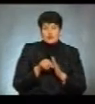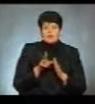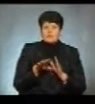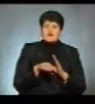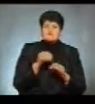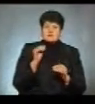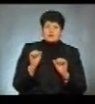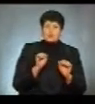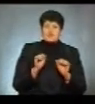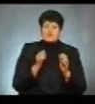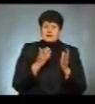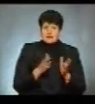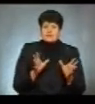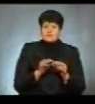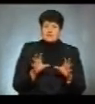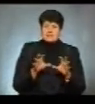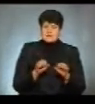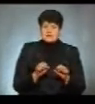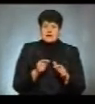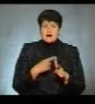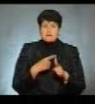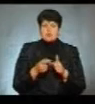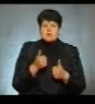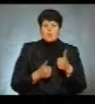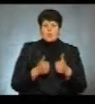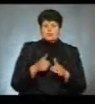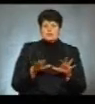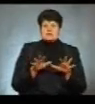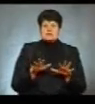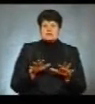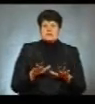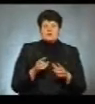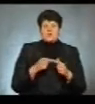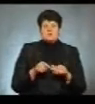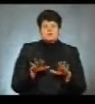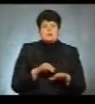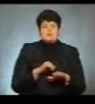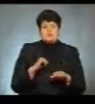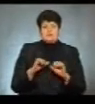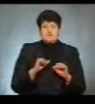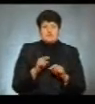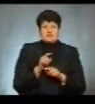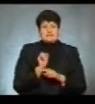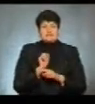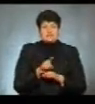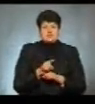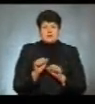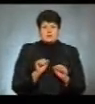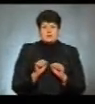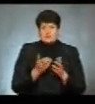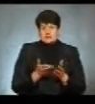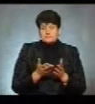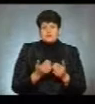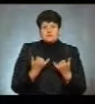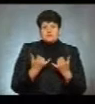вибирають управителями, співвласники, або на конкурсних засадах орган місцевого самоврядування їх назначає управителями. Тобто